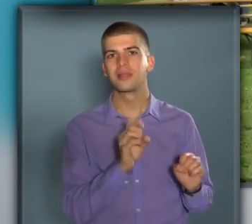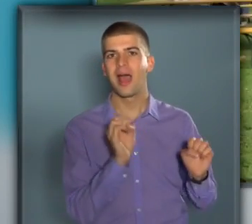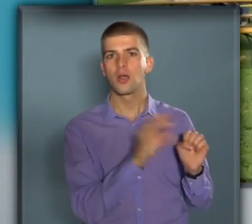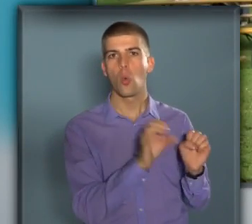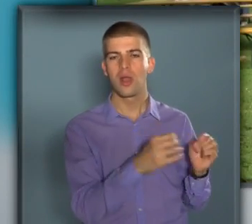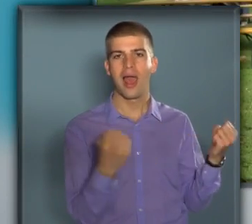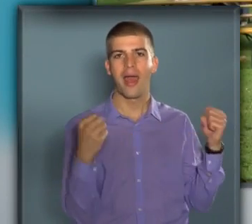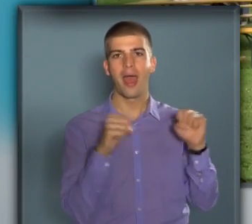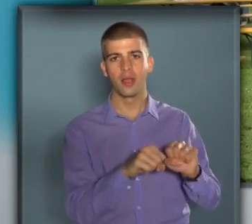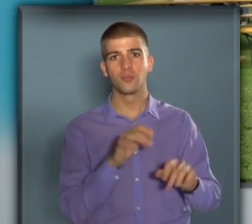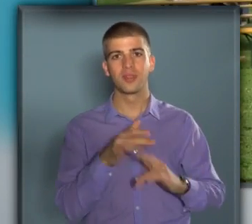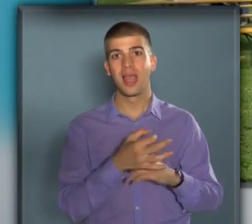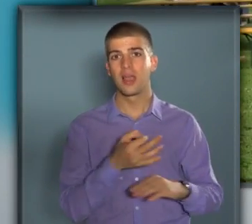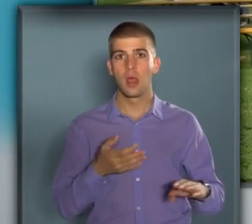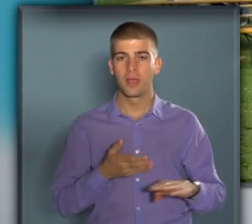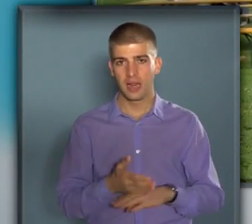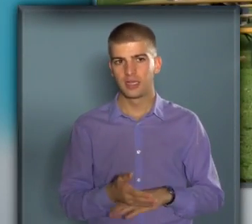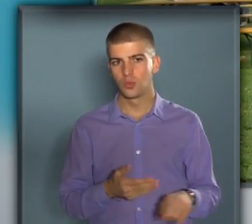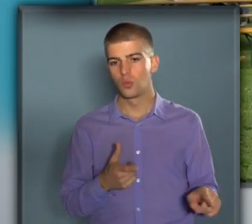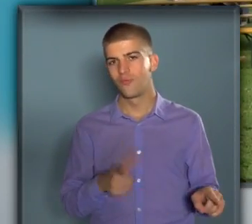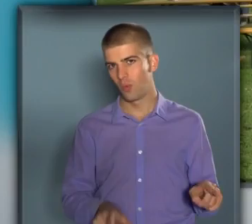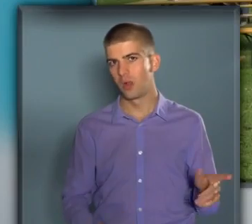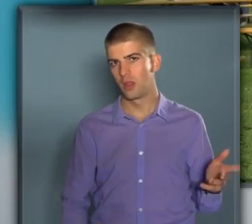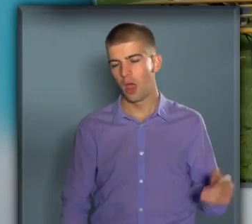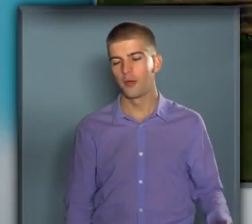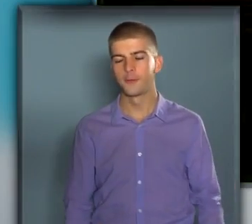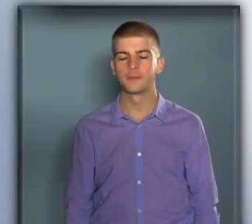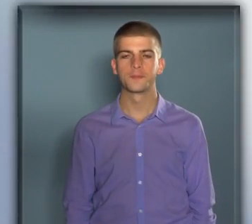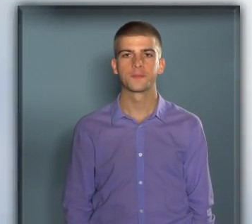megbízhatóan tudják tárolni, akár egy pár nappal tovább is.